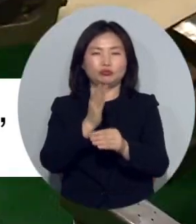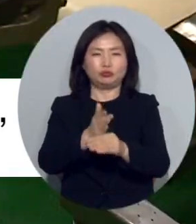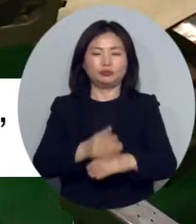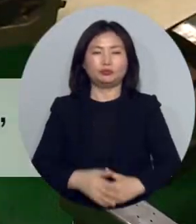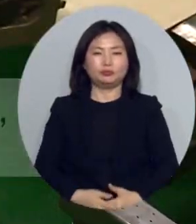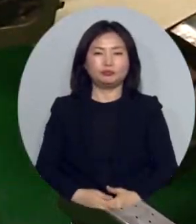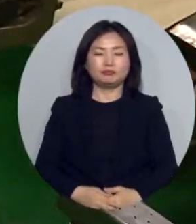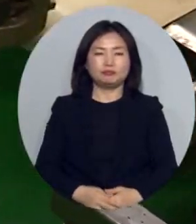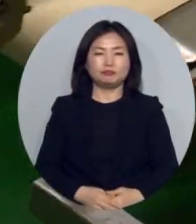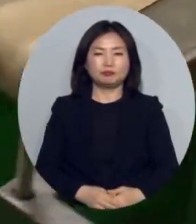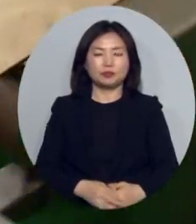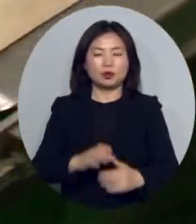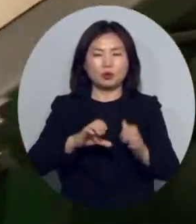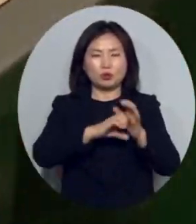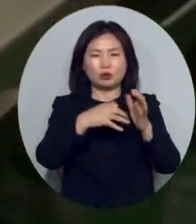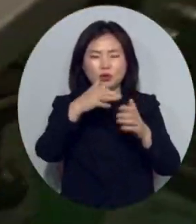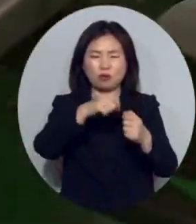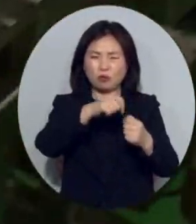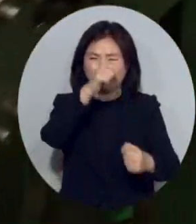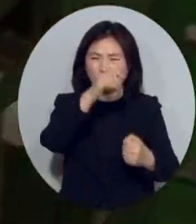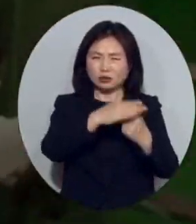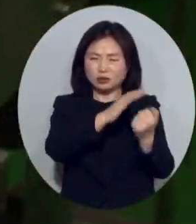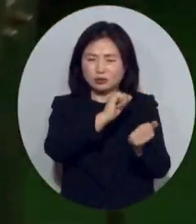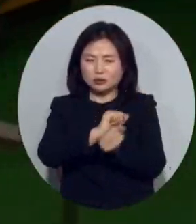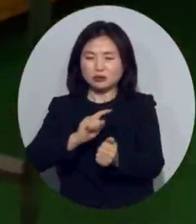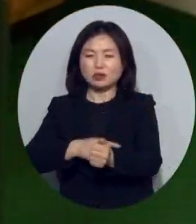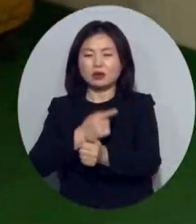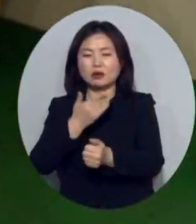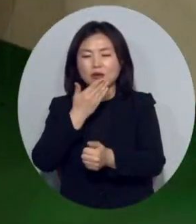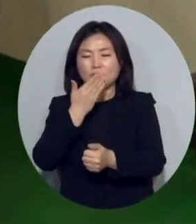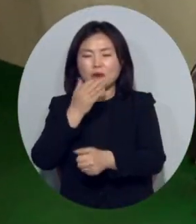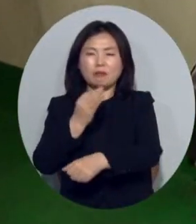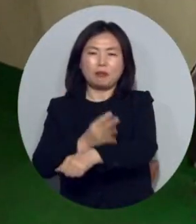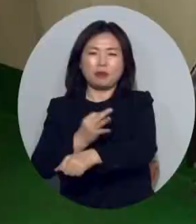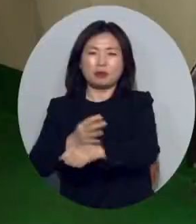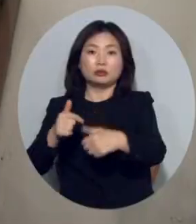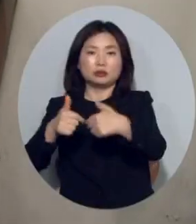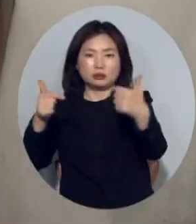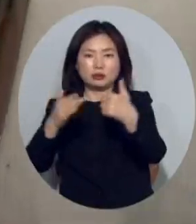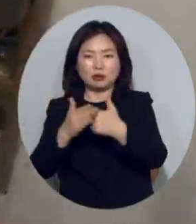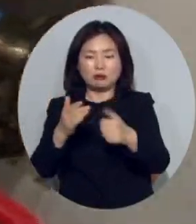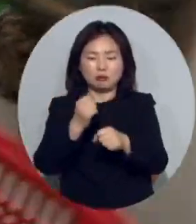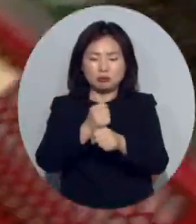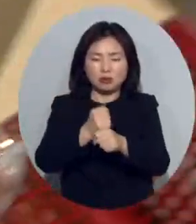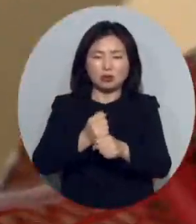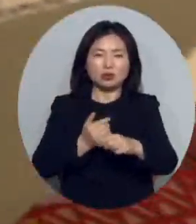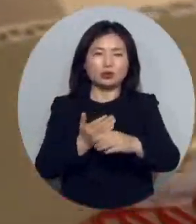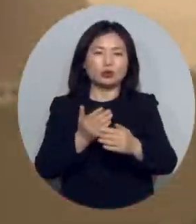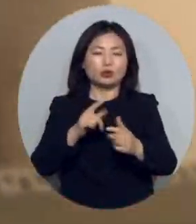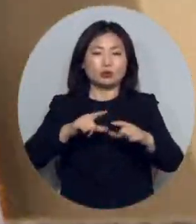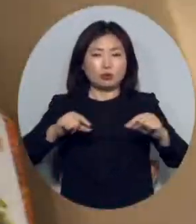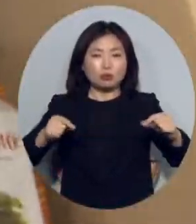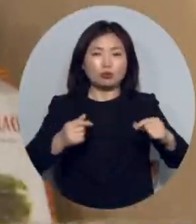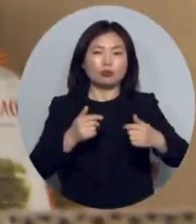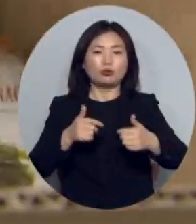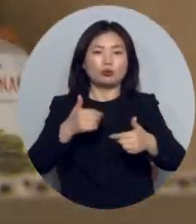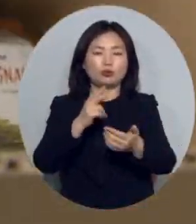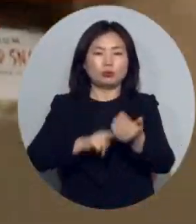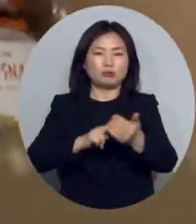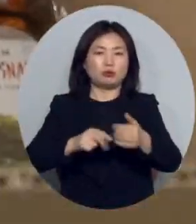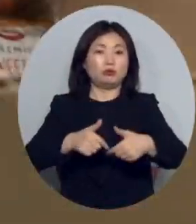있고 코로나19 장기화 여파로 간편식 수요가 늘면서 가공식품의 수출이 가파르게 증가하고